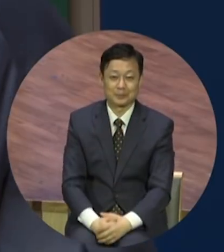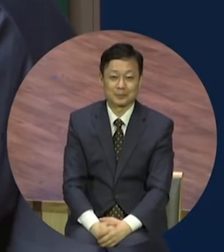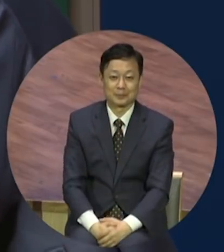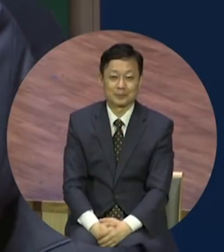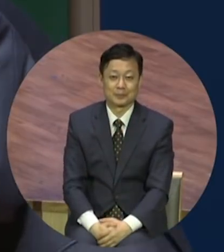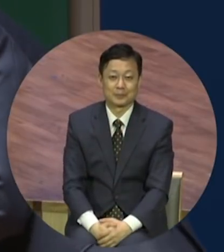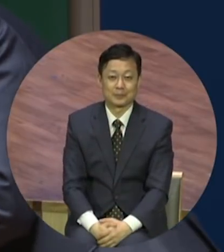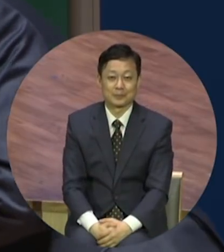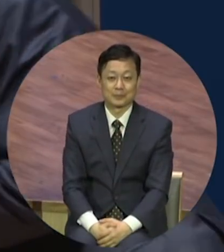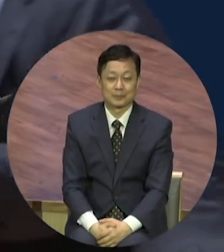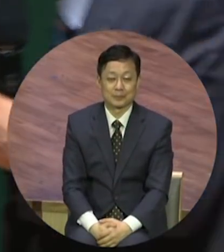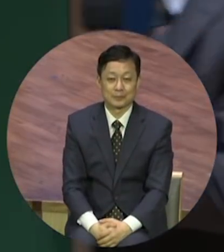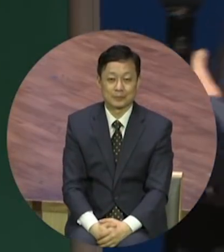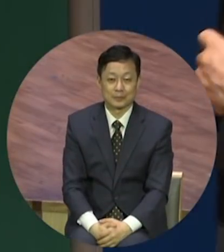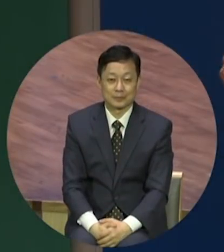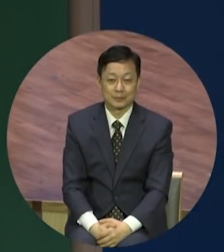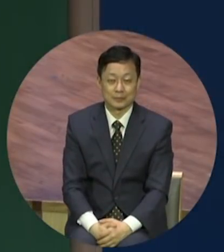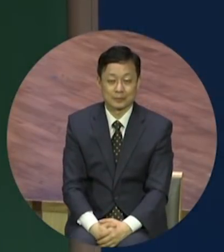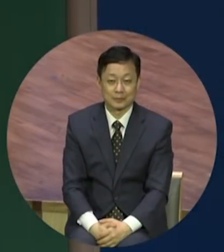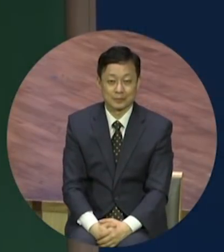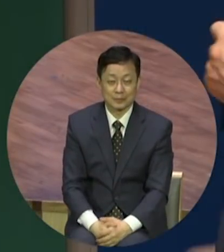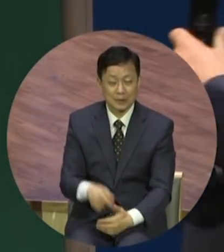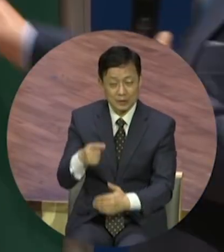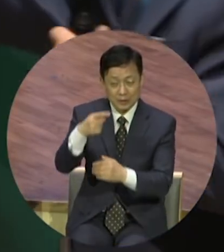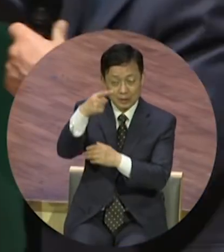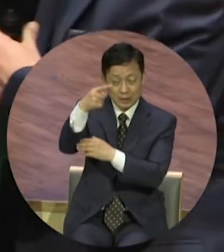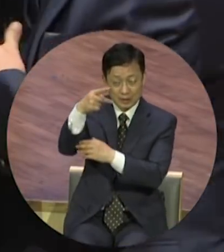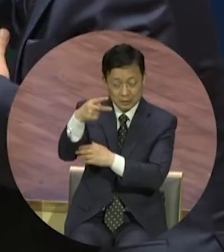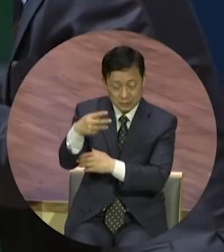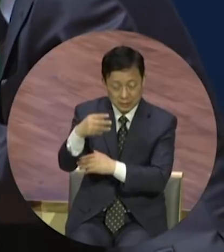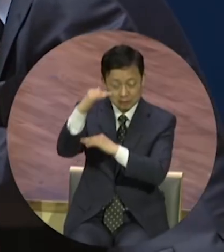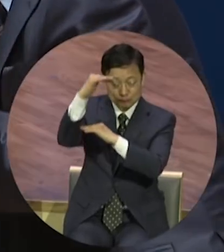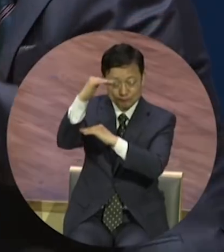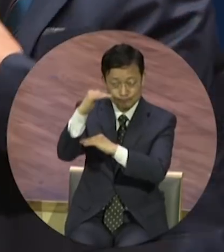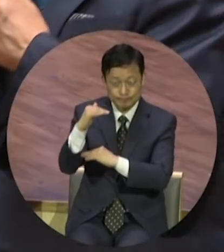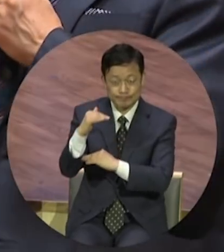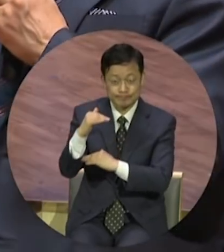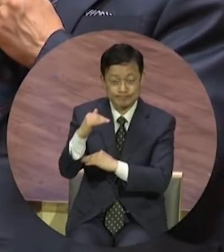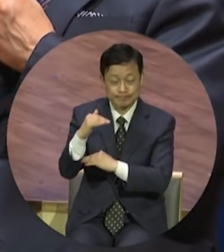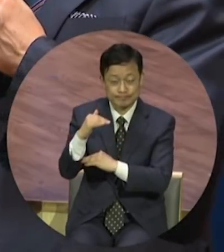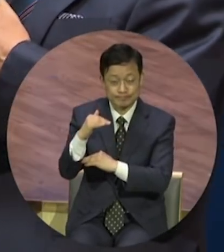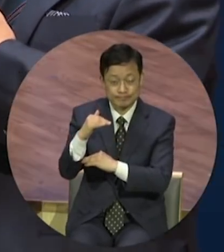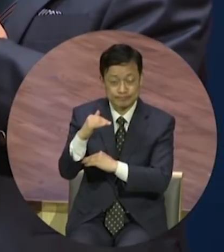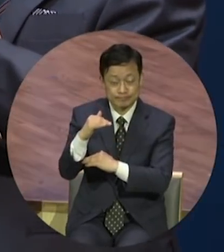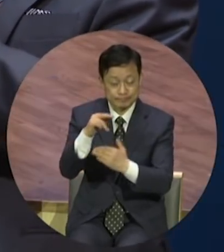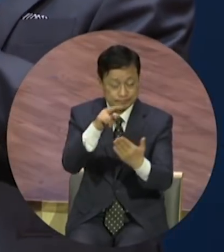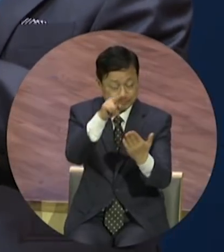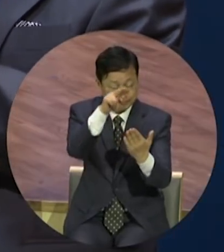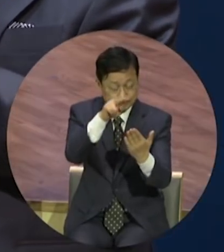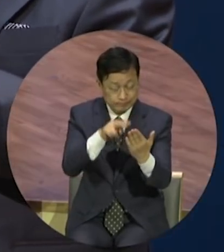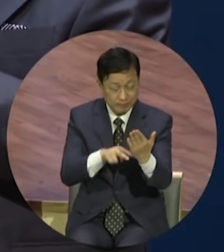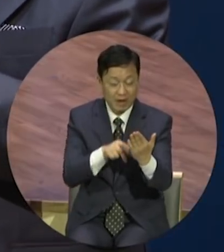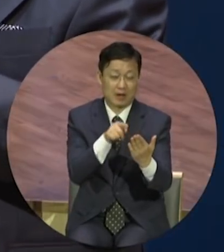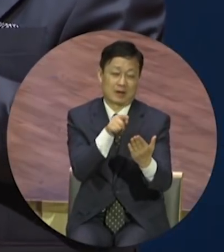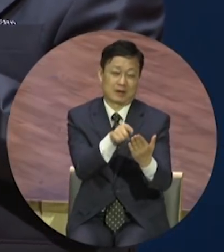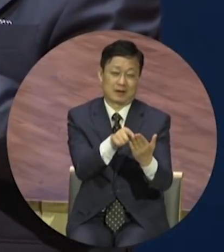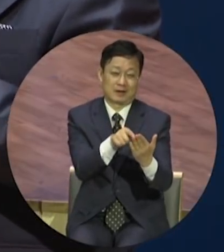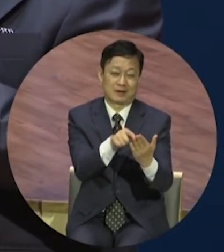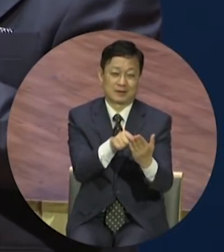자, 왜 메시지를 계속 듣느냐는 거죠. Why do we keep listening to the message? 이걸 보면은